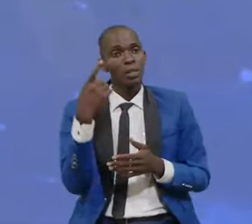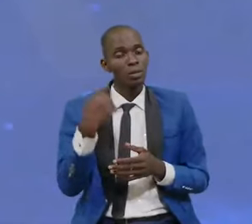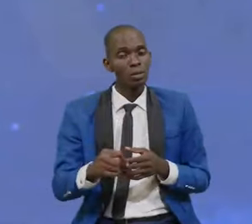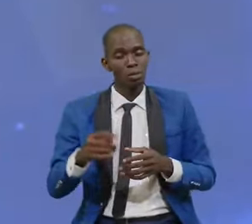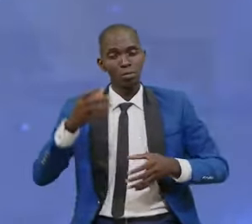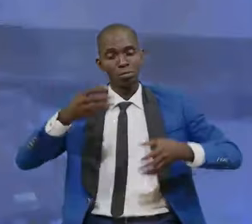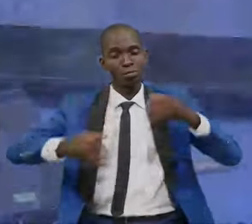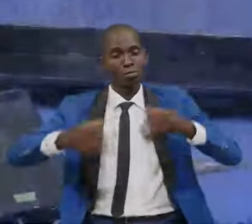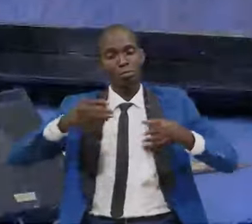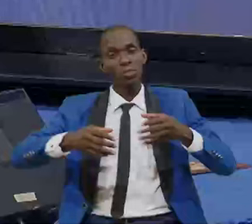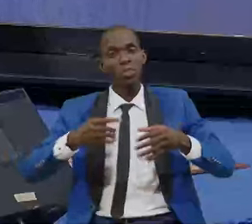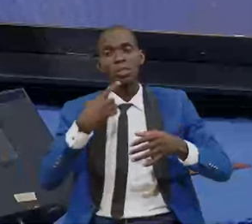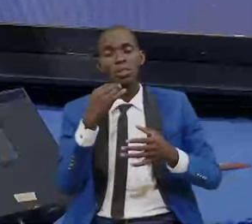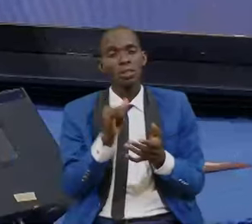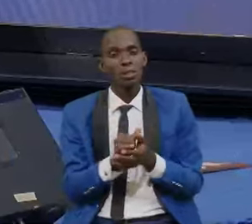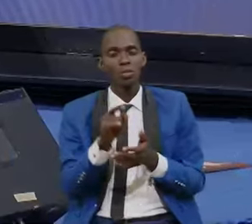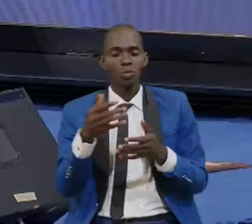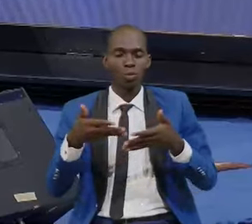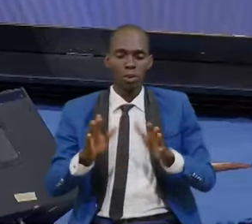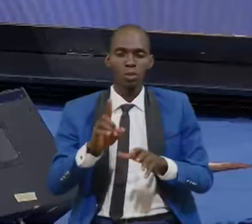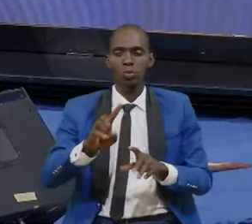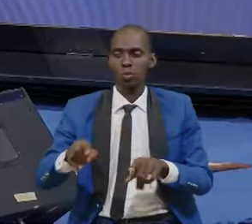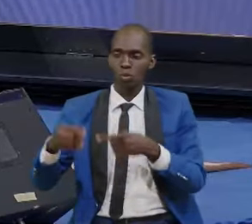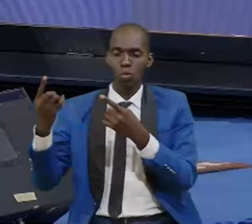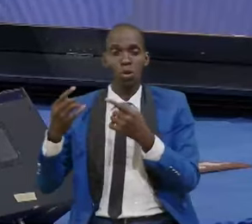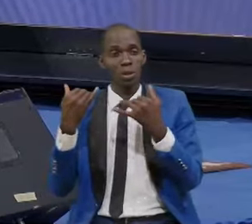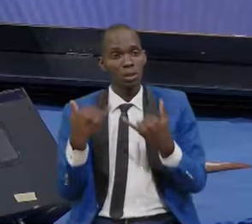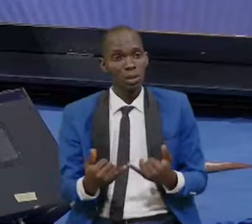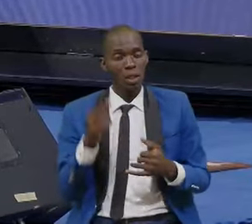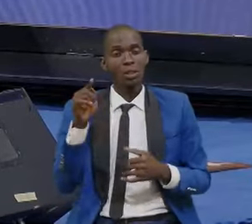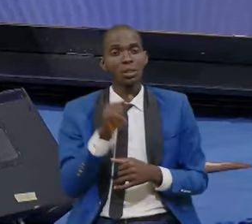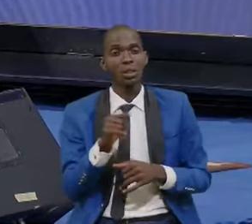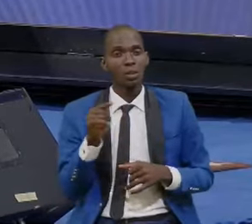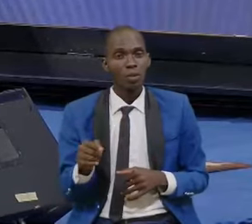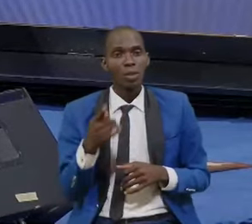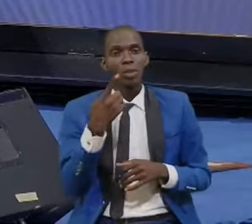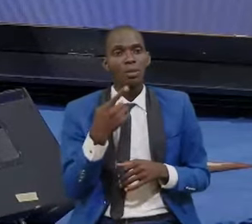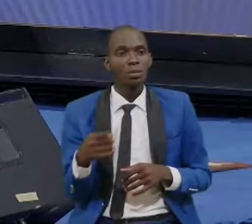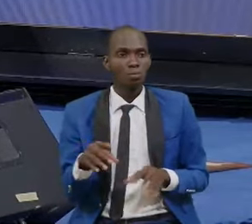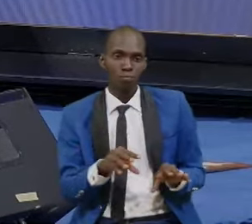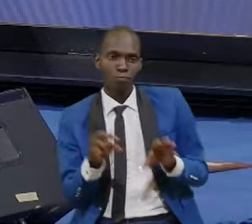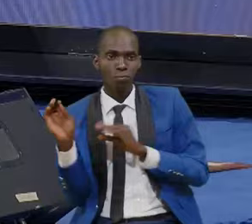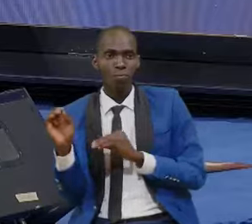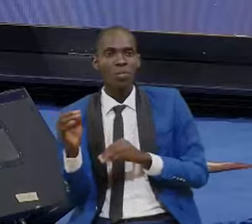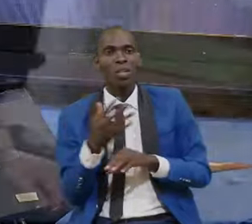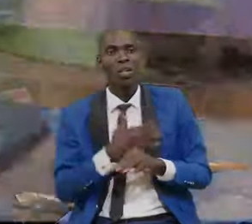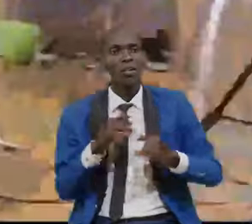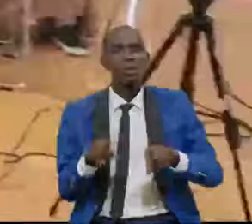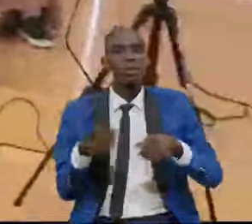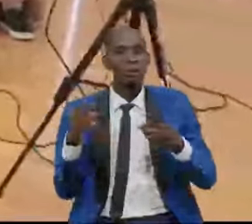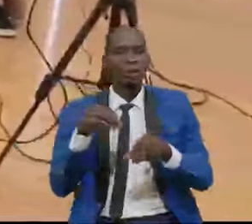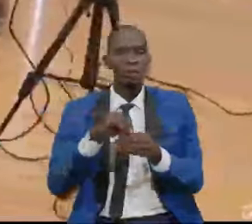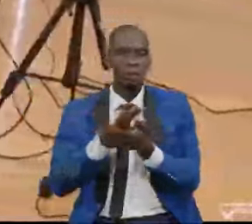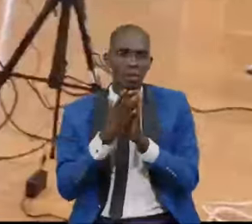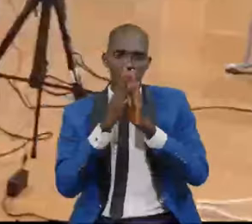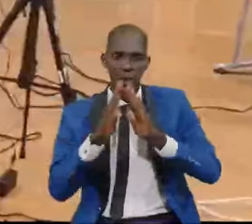Les lecteurs disent qu'on vous relâcha. Maintenant donc, sortez et allez en paix.